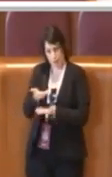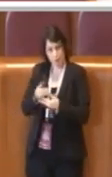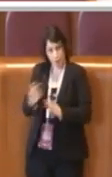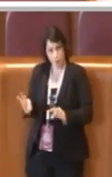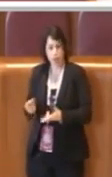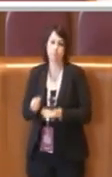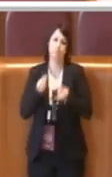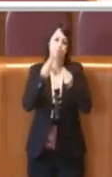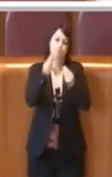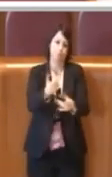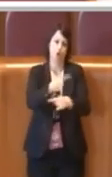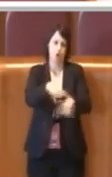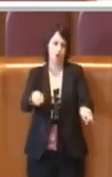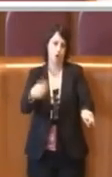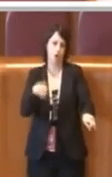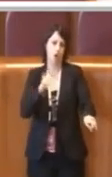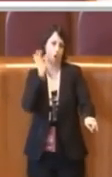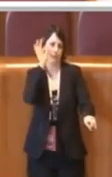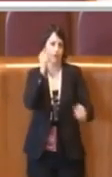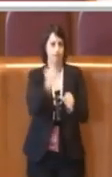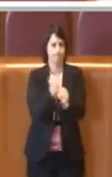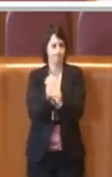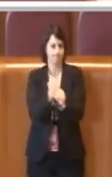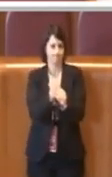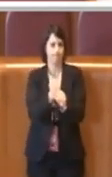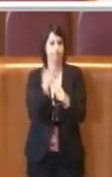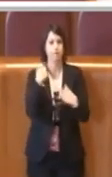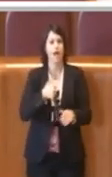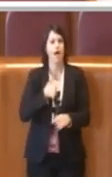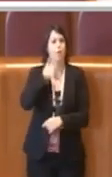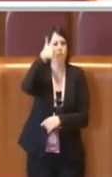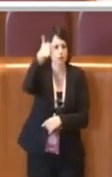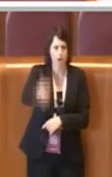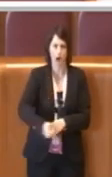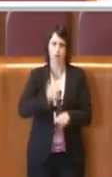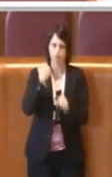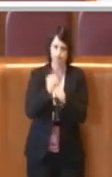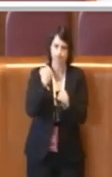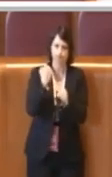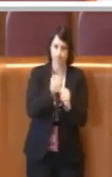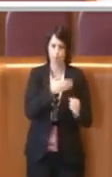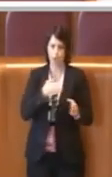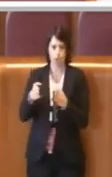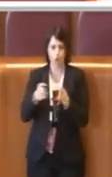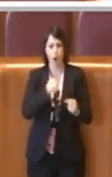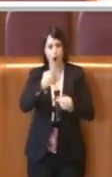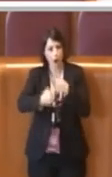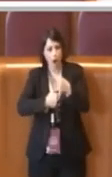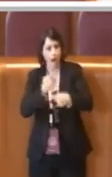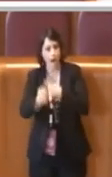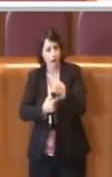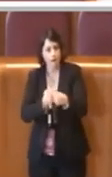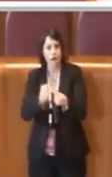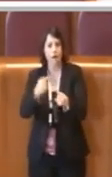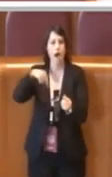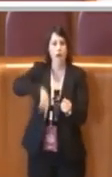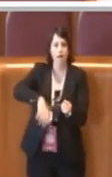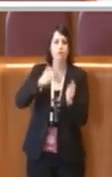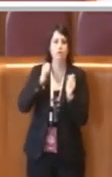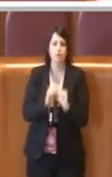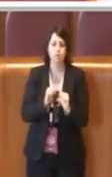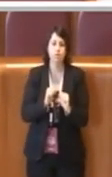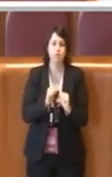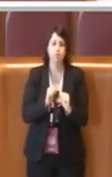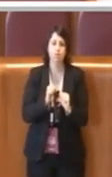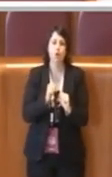dopo un percorso durato più di un anno siamo a rapido aumento relab atti mento